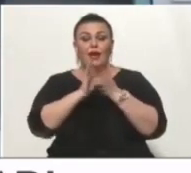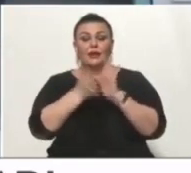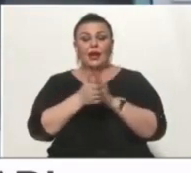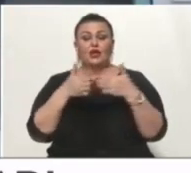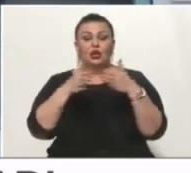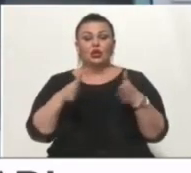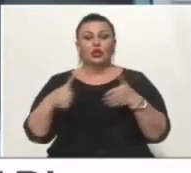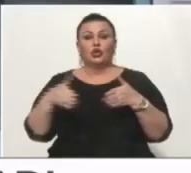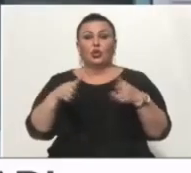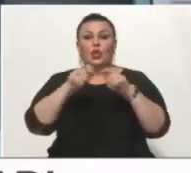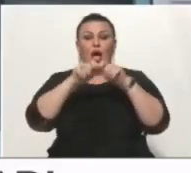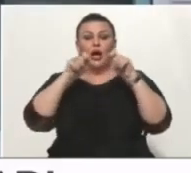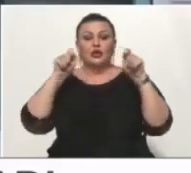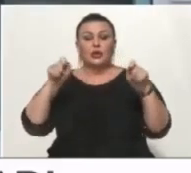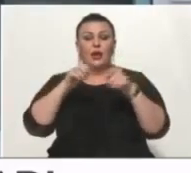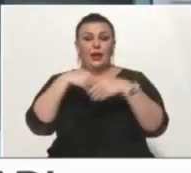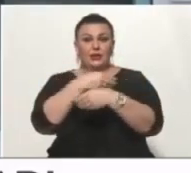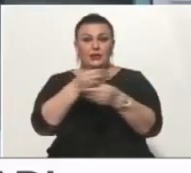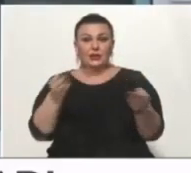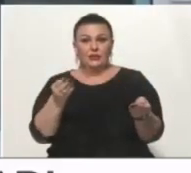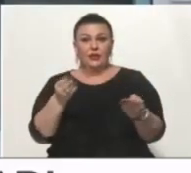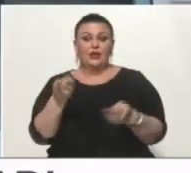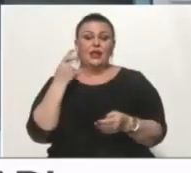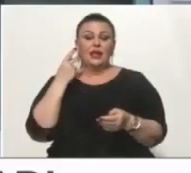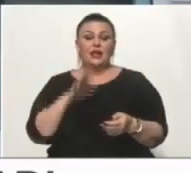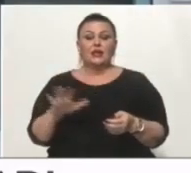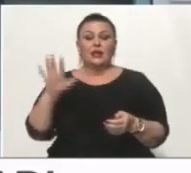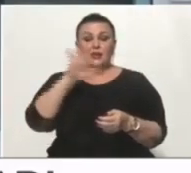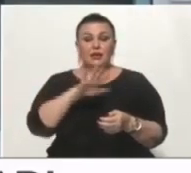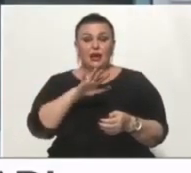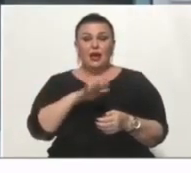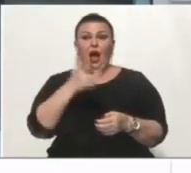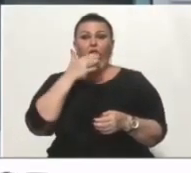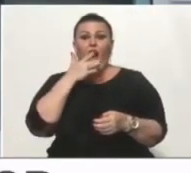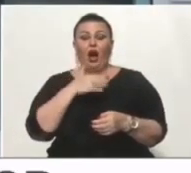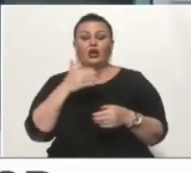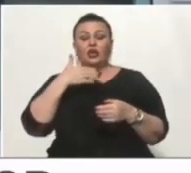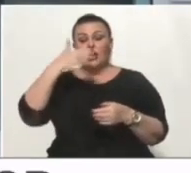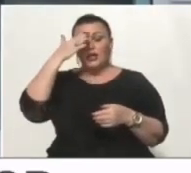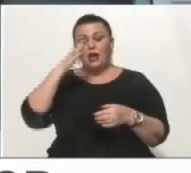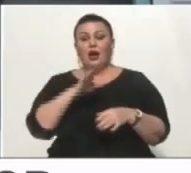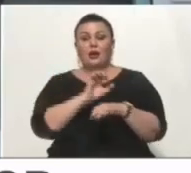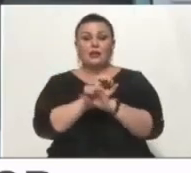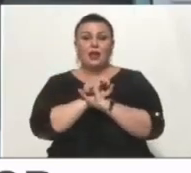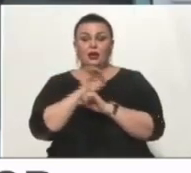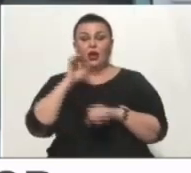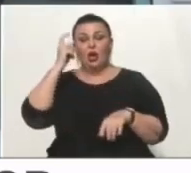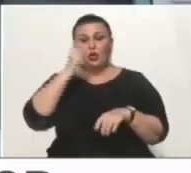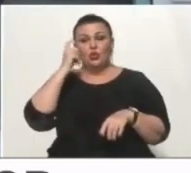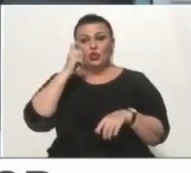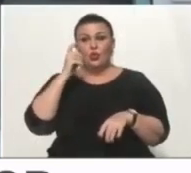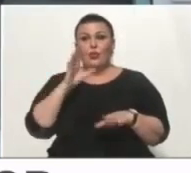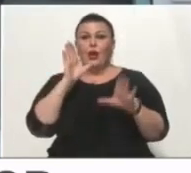çıxış yolunun açıqlamasını verdi. İngilislər isə xaricdə yay tətili haqqında düşünməyə